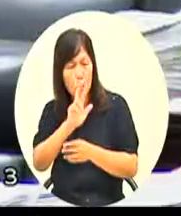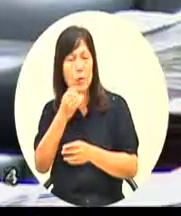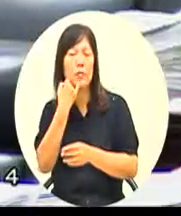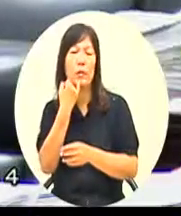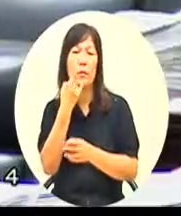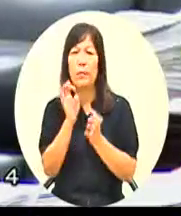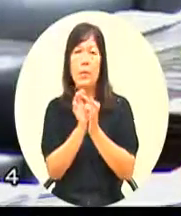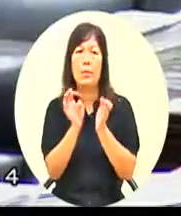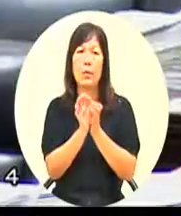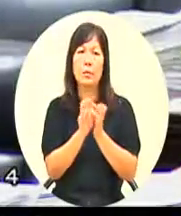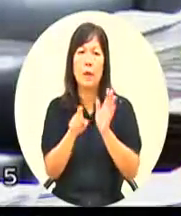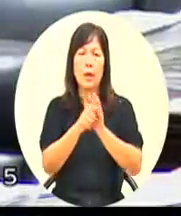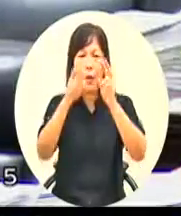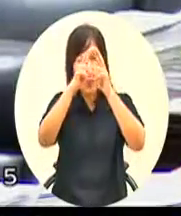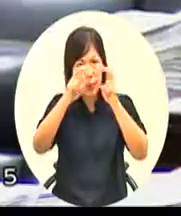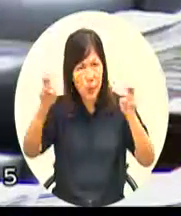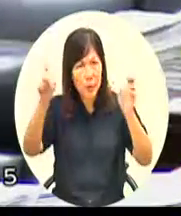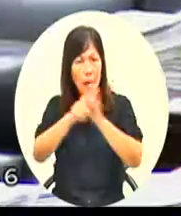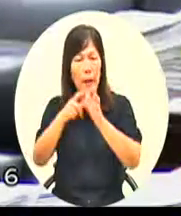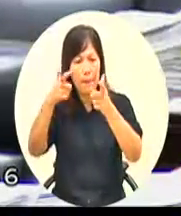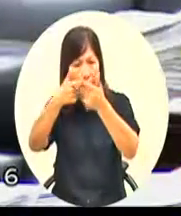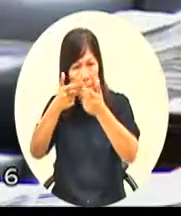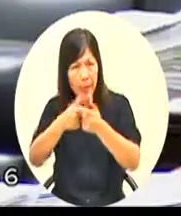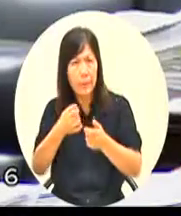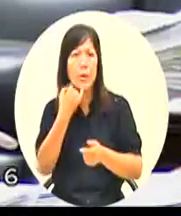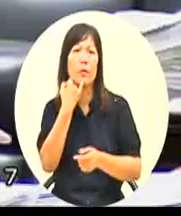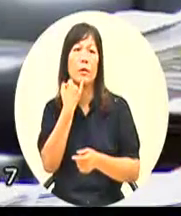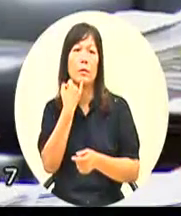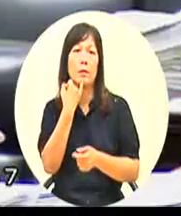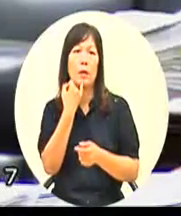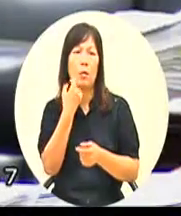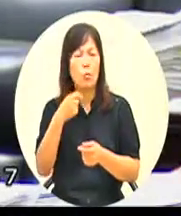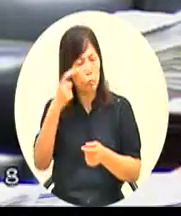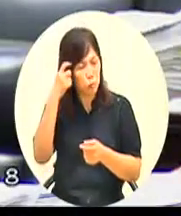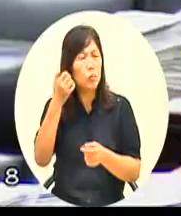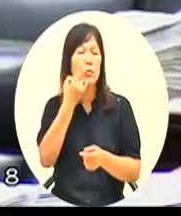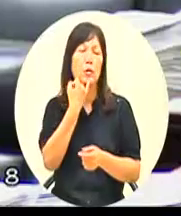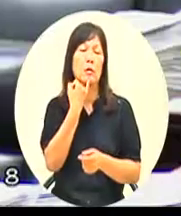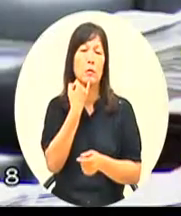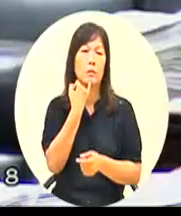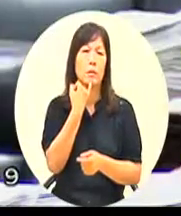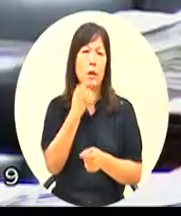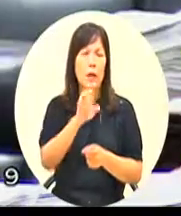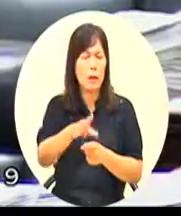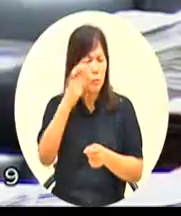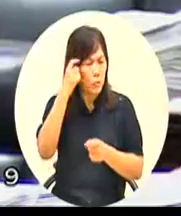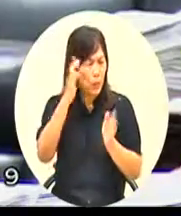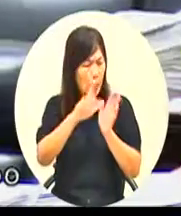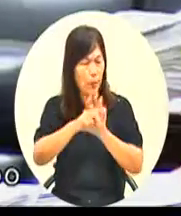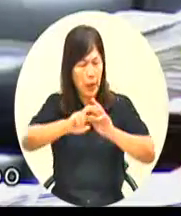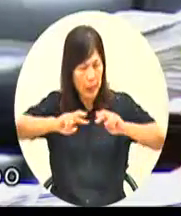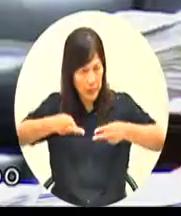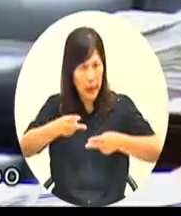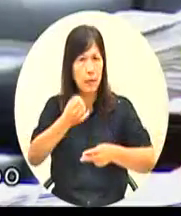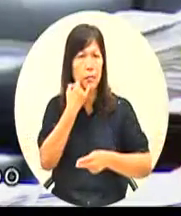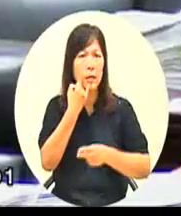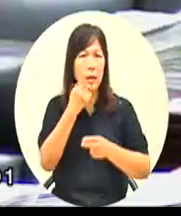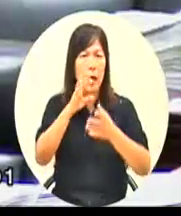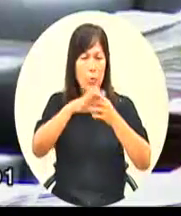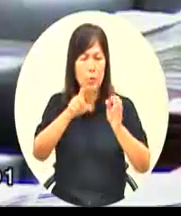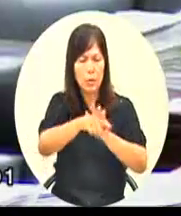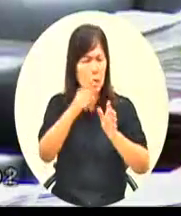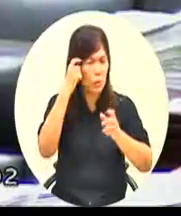的一个亭子，能够搭配呼应一个古迹的一个风貌，我觉得这个都可以，只要你想办法去怎么改善，而不要说因为